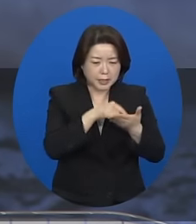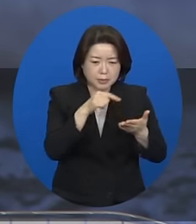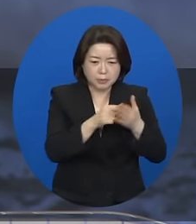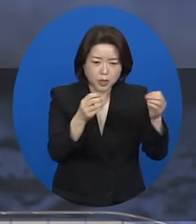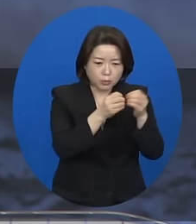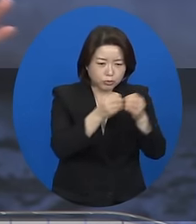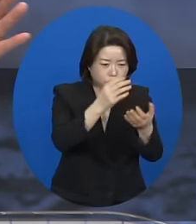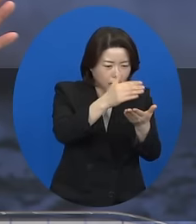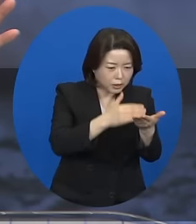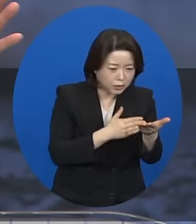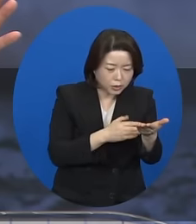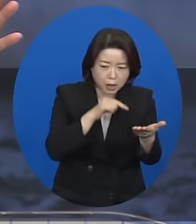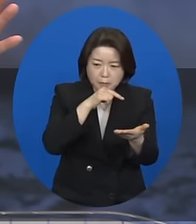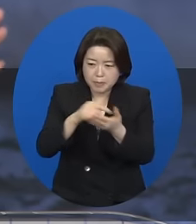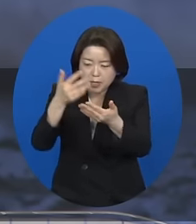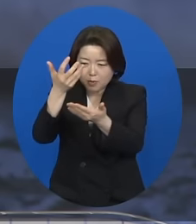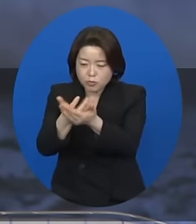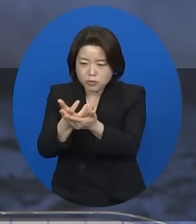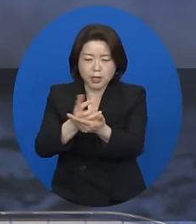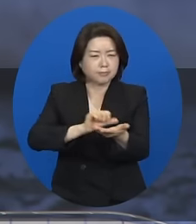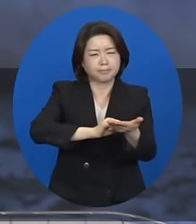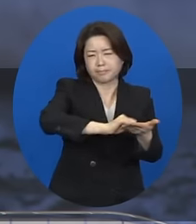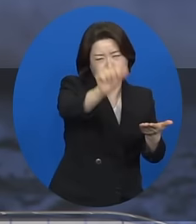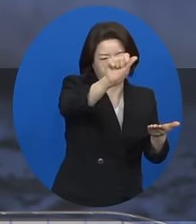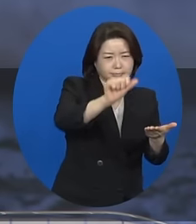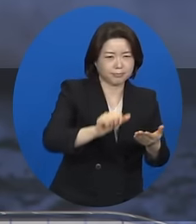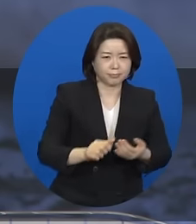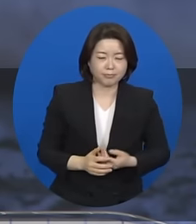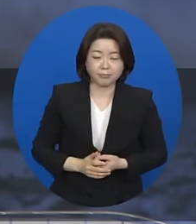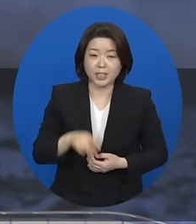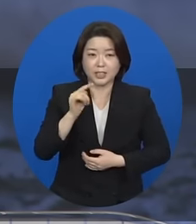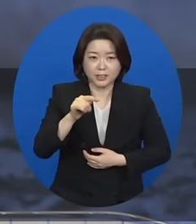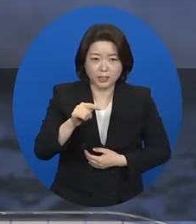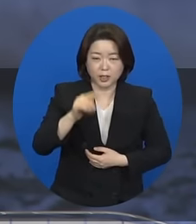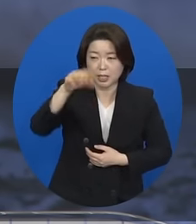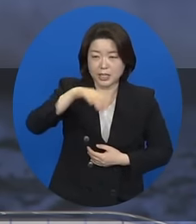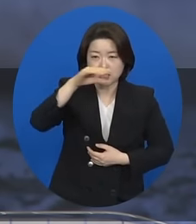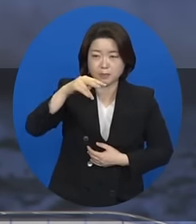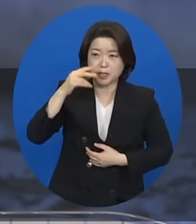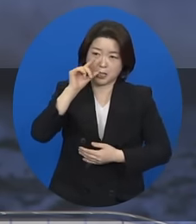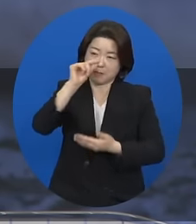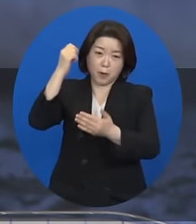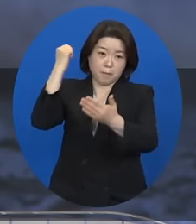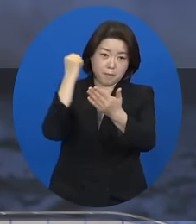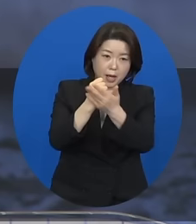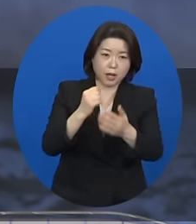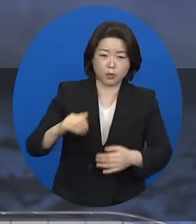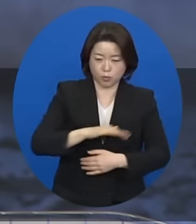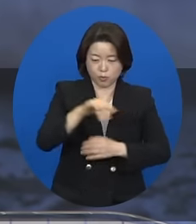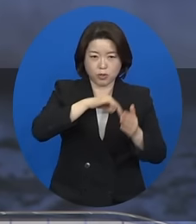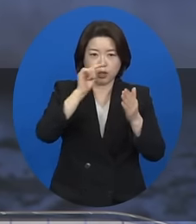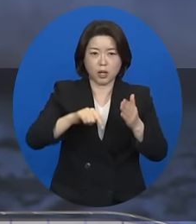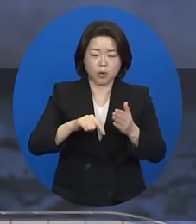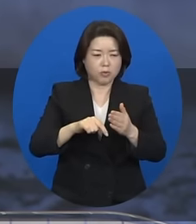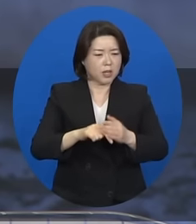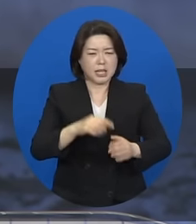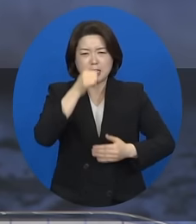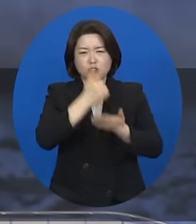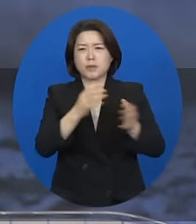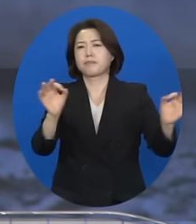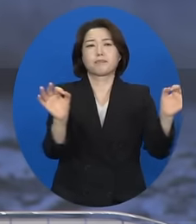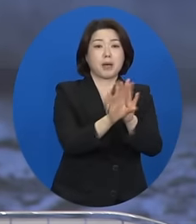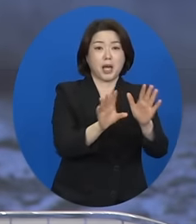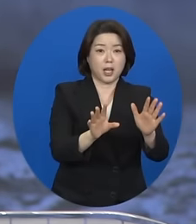하셨어요 지워 버리시고 그것을 십자가에 못셔서 우리 가운데 제거해 버리셨습니다 저와 여러분들의 모든